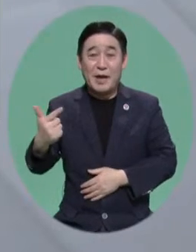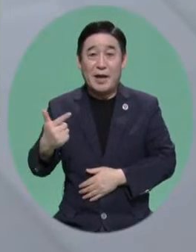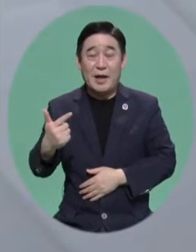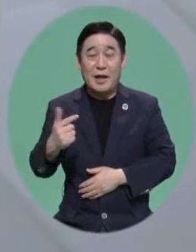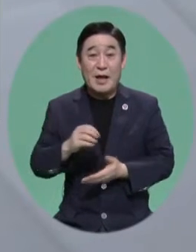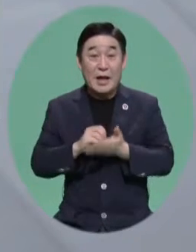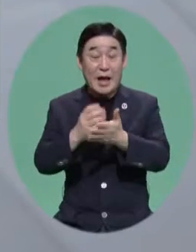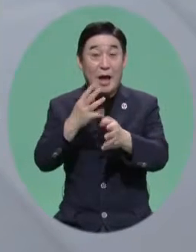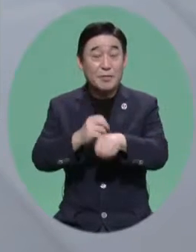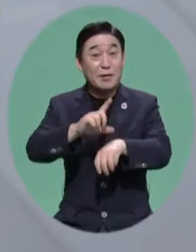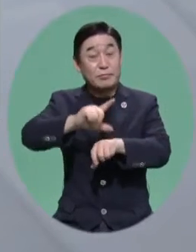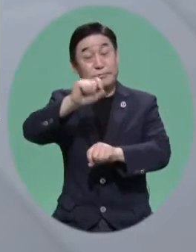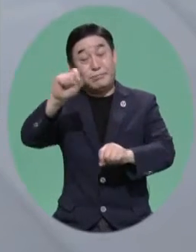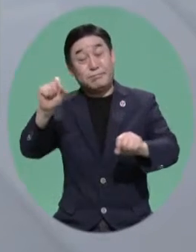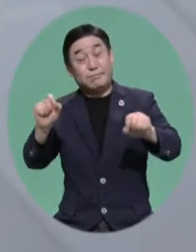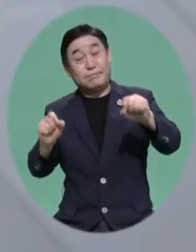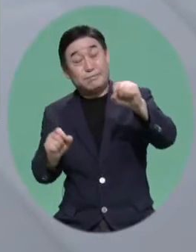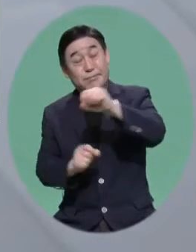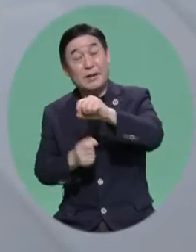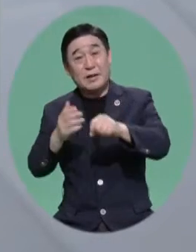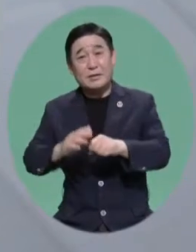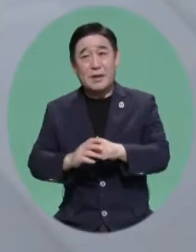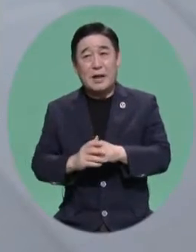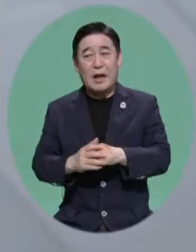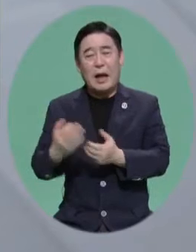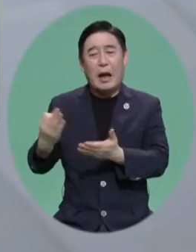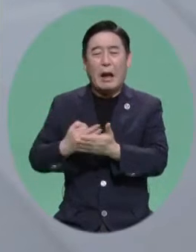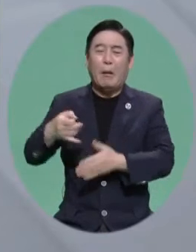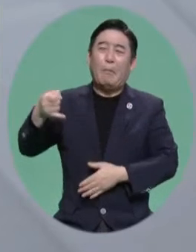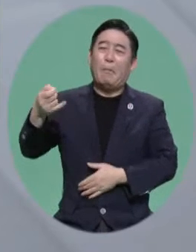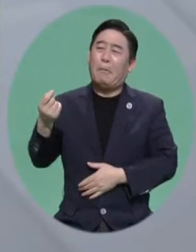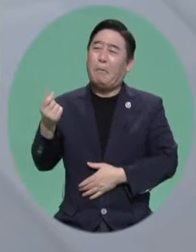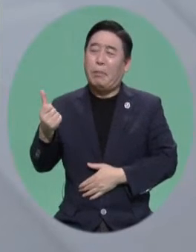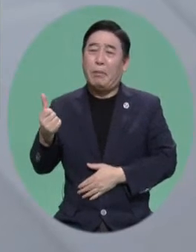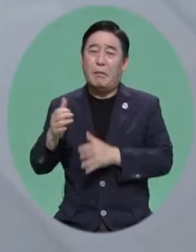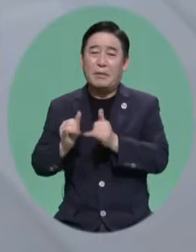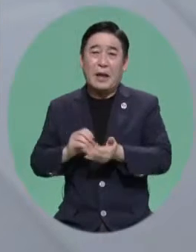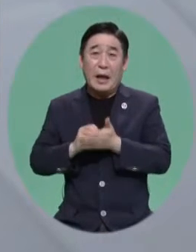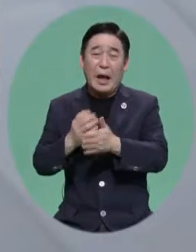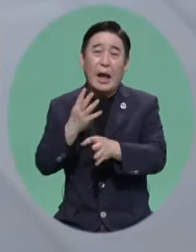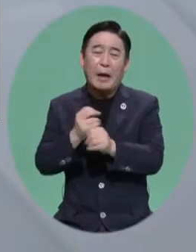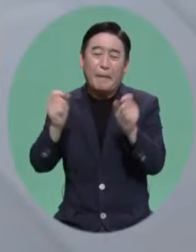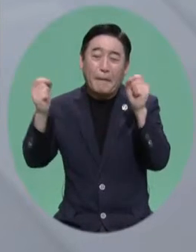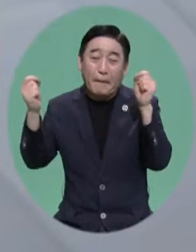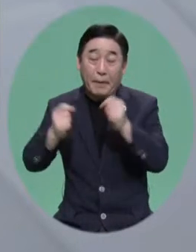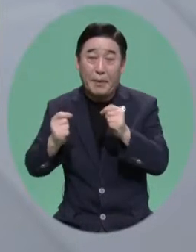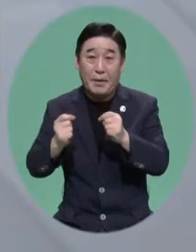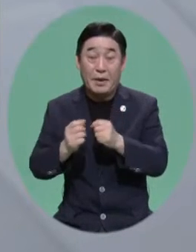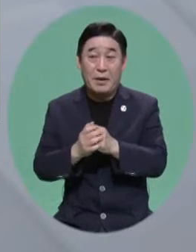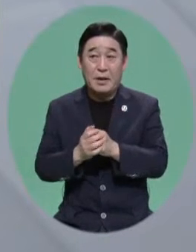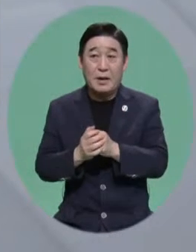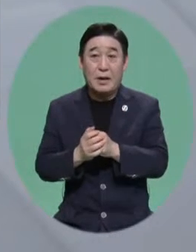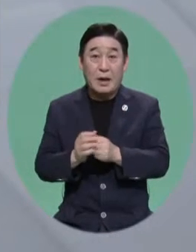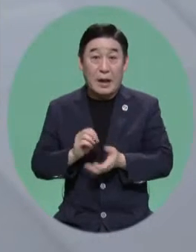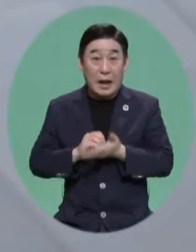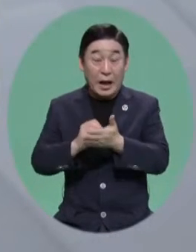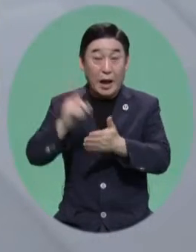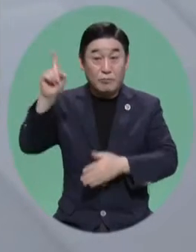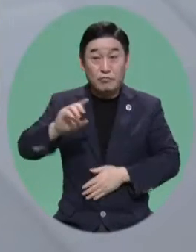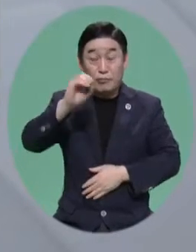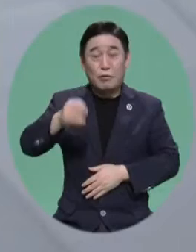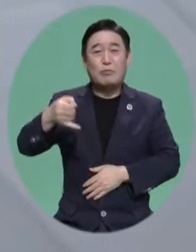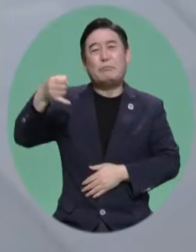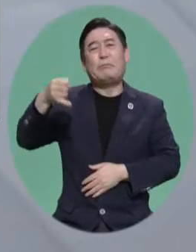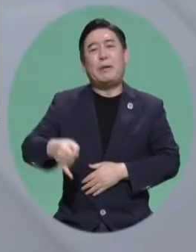가입기간 느낍니다 그런데 형편이나 나쁜 분들은 어 가입 기간도 짧고 어 그리고 가입 욜 더 낫습니다